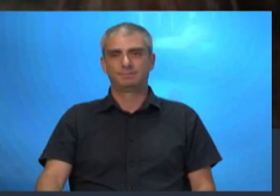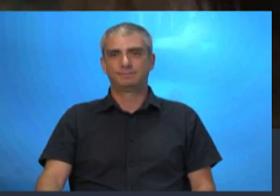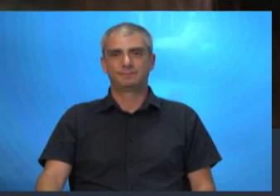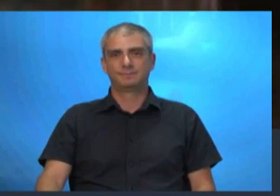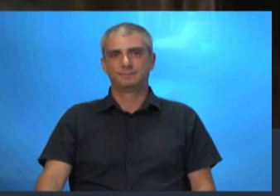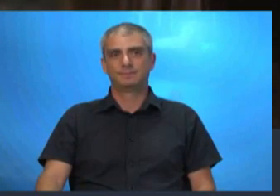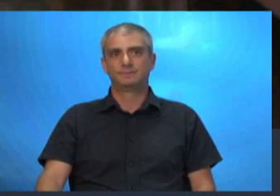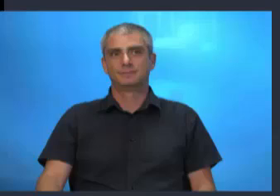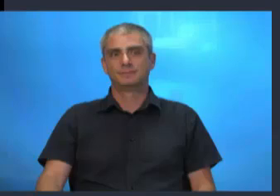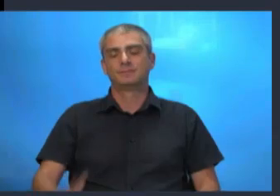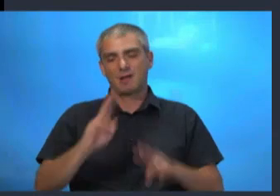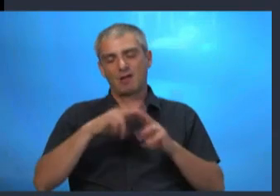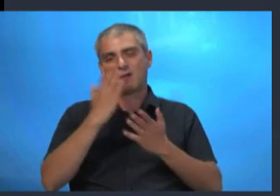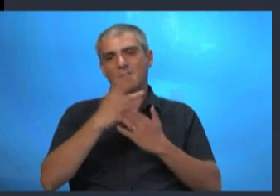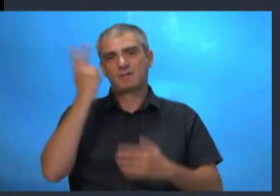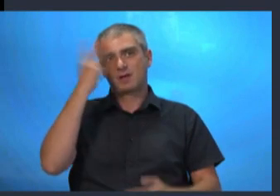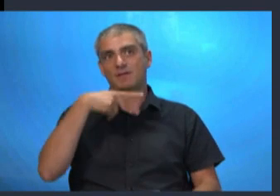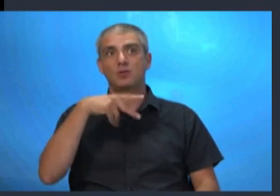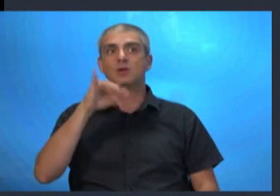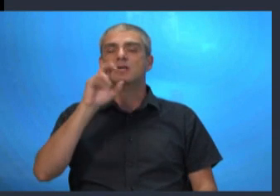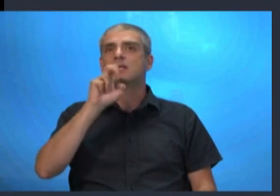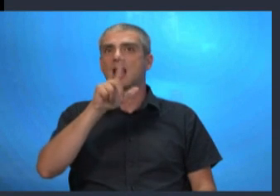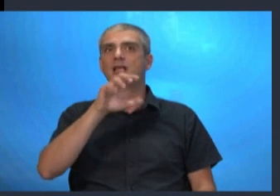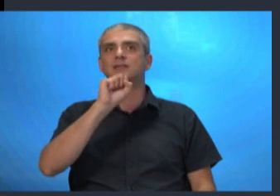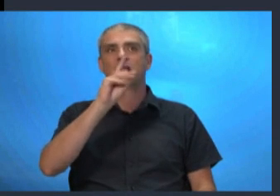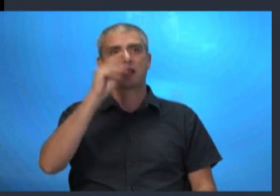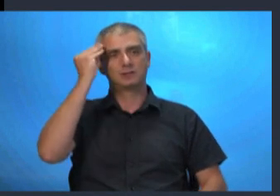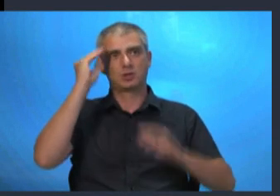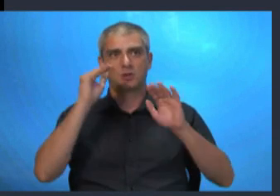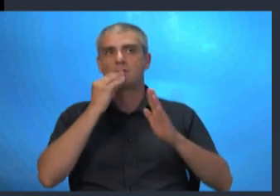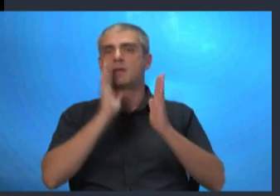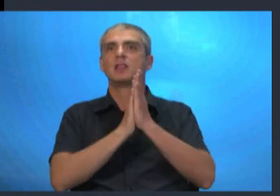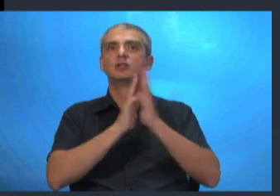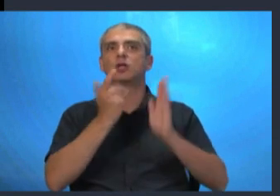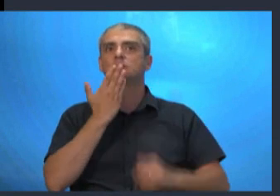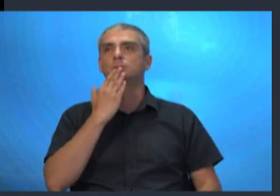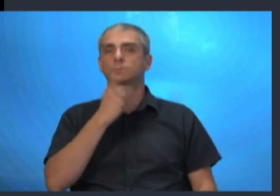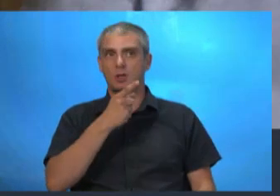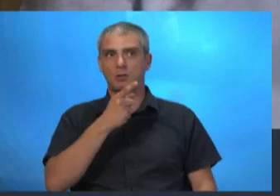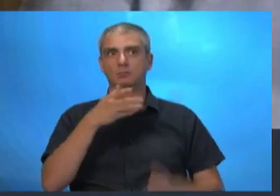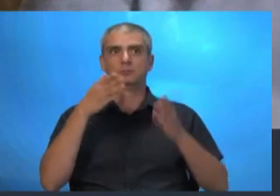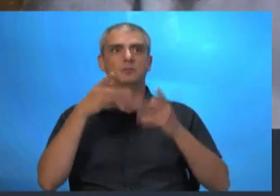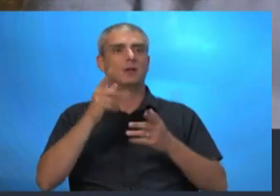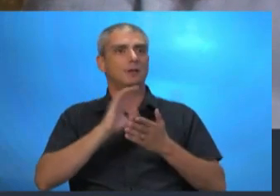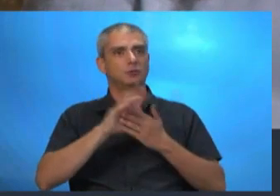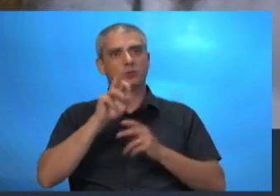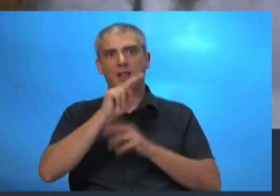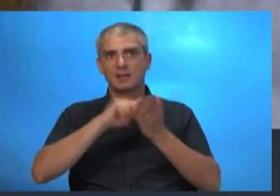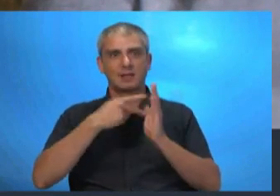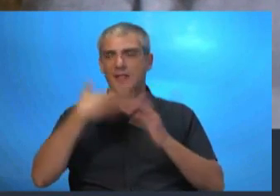כבר הבנו. יעל סדן, זכרונה לברכה, בת 19 מירושלים, נהובה למנוחות. השתלחתי לחדר, סגרתי את